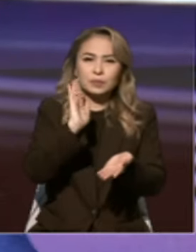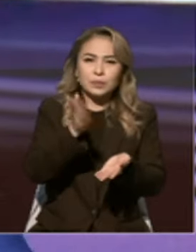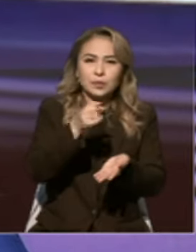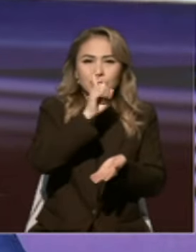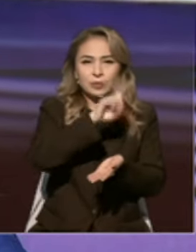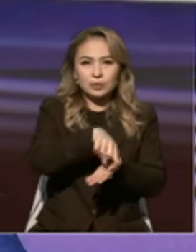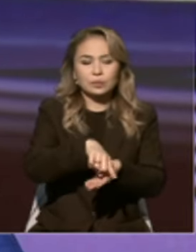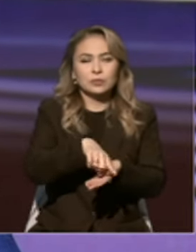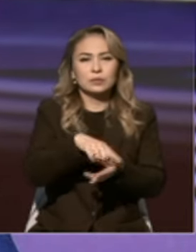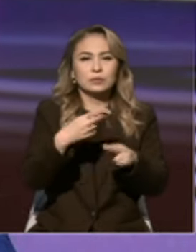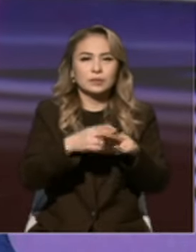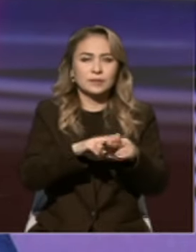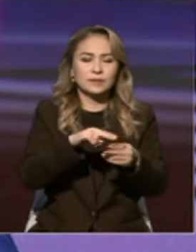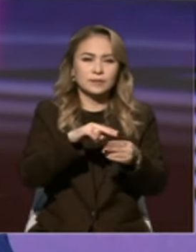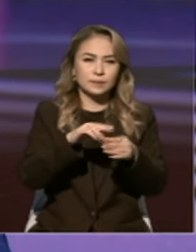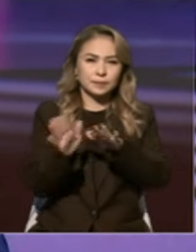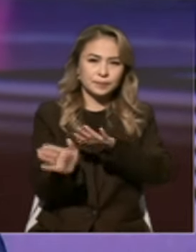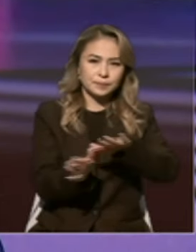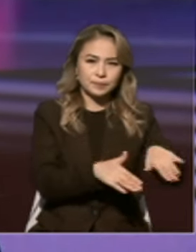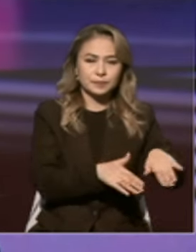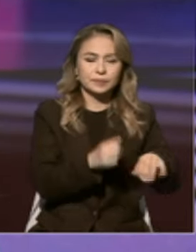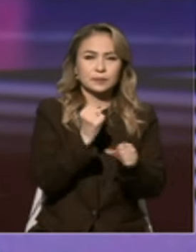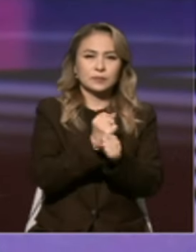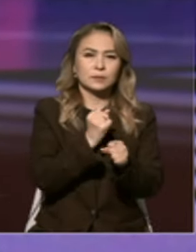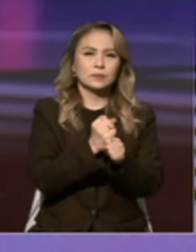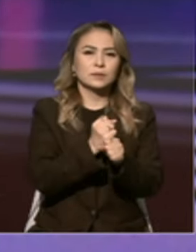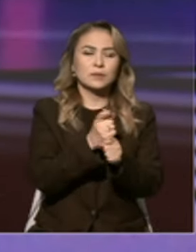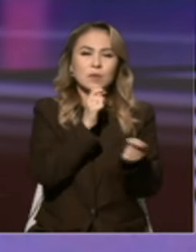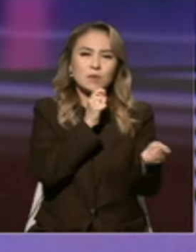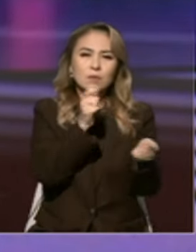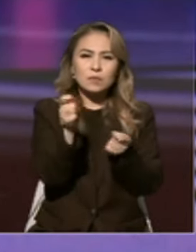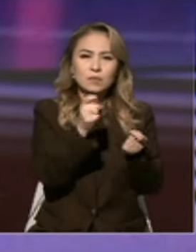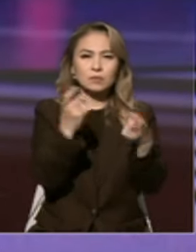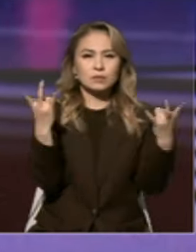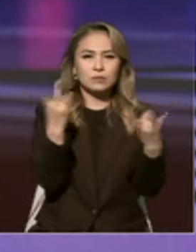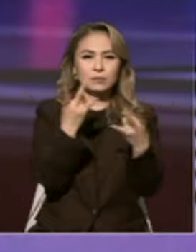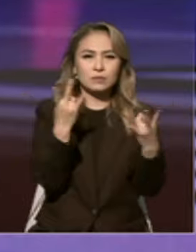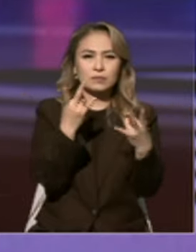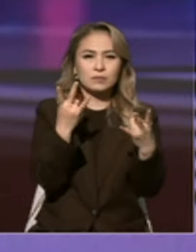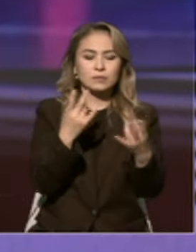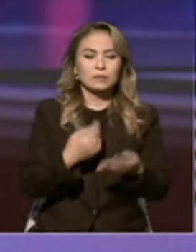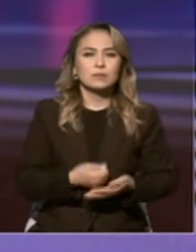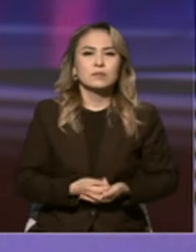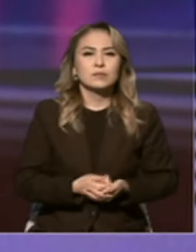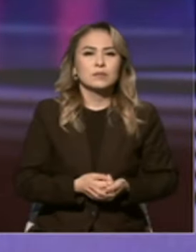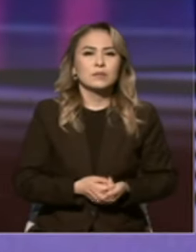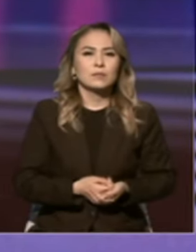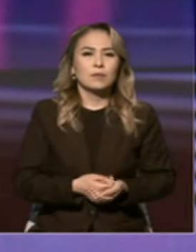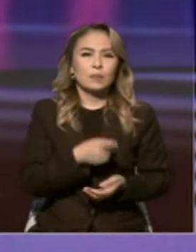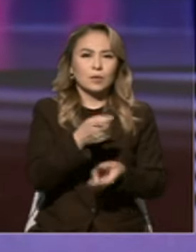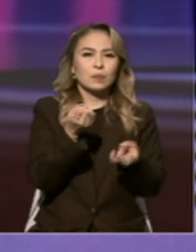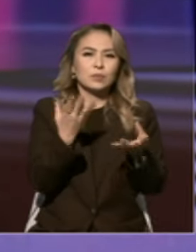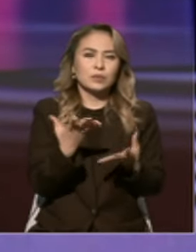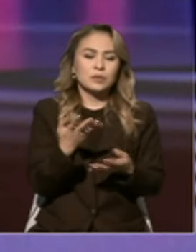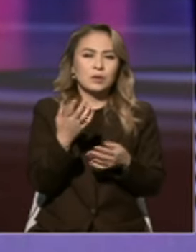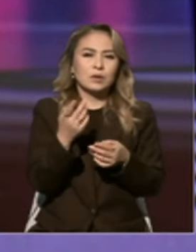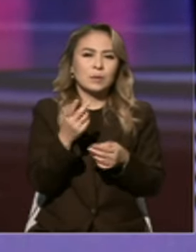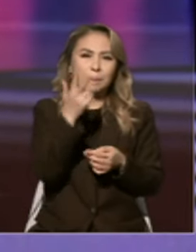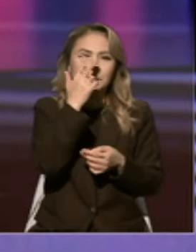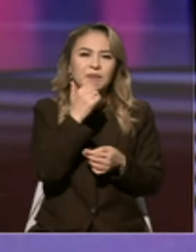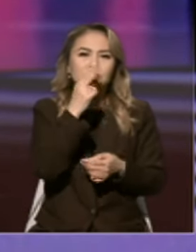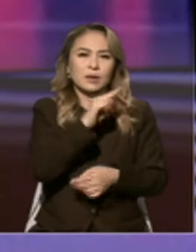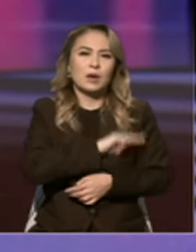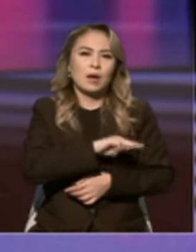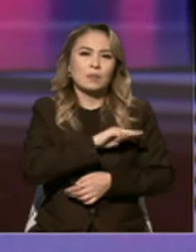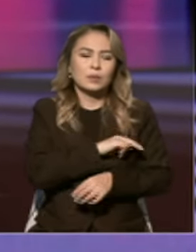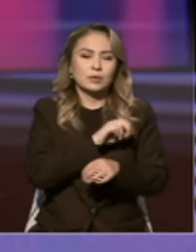ысырып тастап, соны жаңағы нетуден сақ болуымыз керек. Бір науқаншылдық жұмыс болып қалмас екен деп тілеймін. Жаңағы